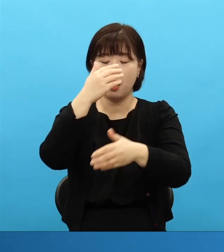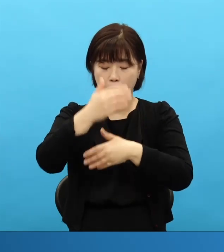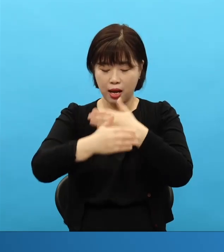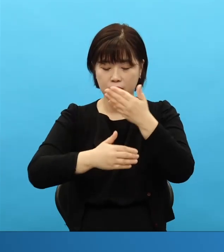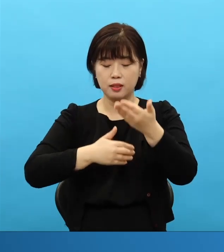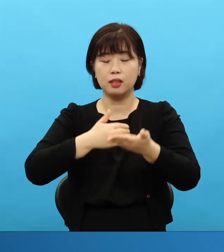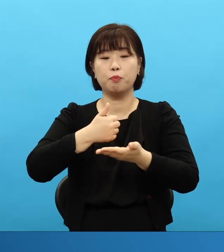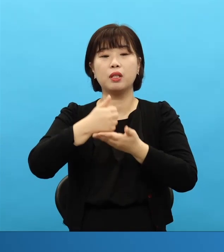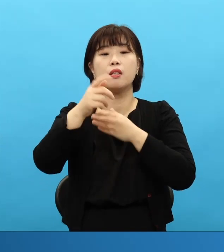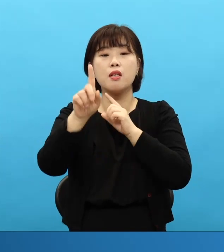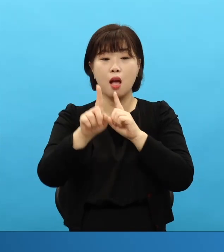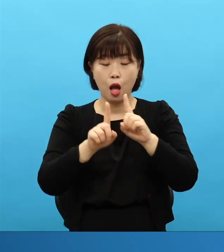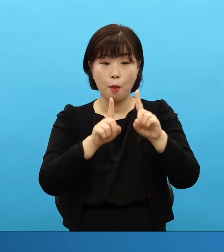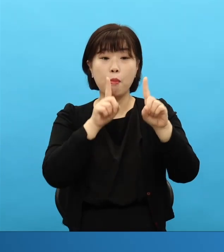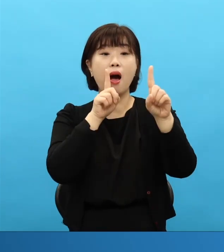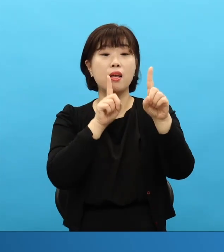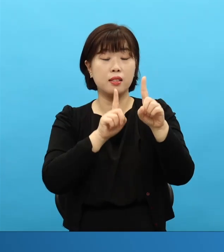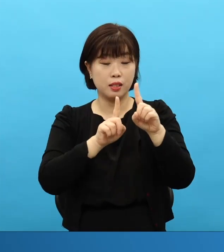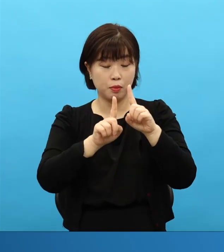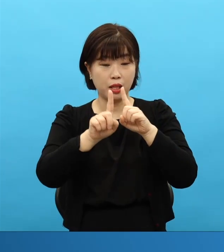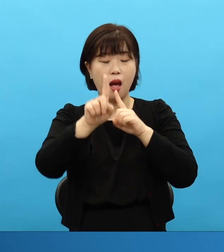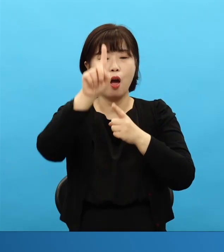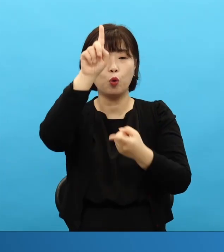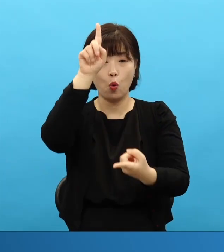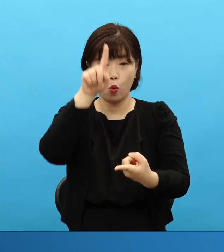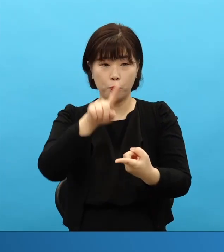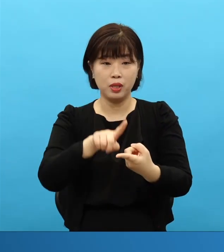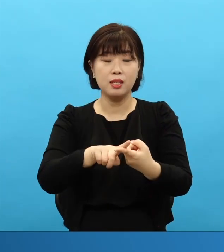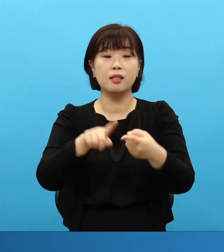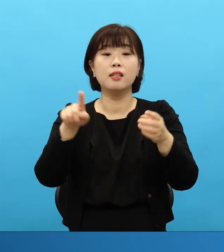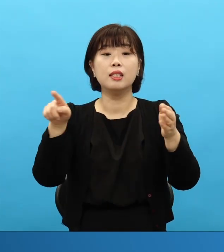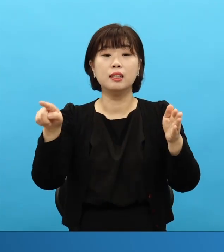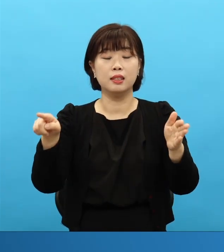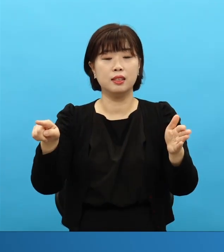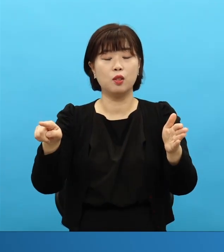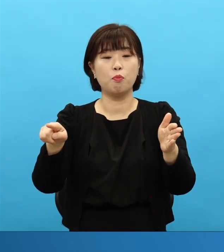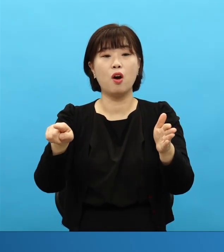하나님의 말씀을 말씀대로